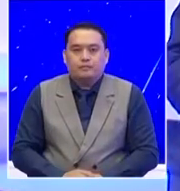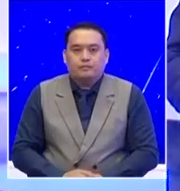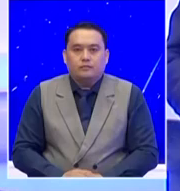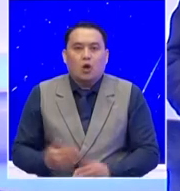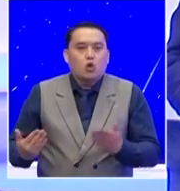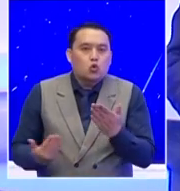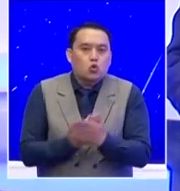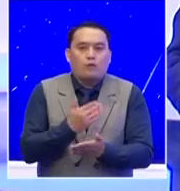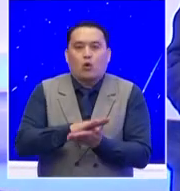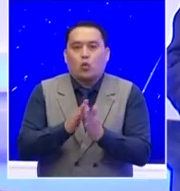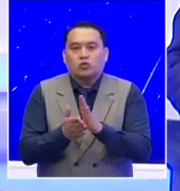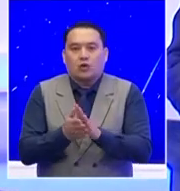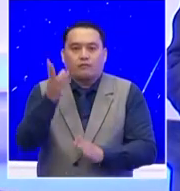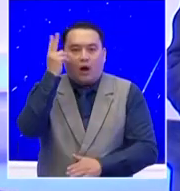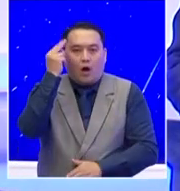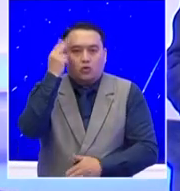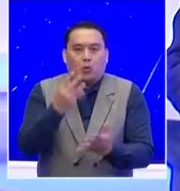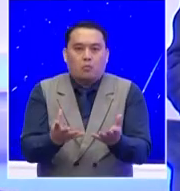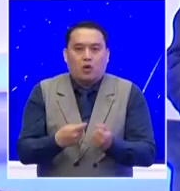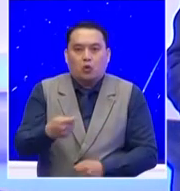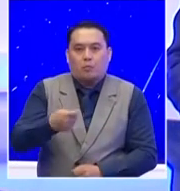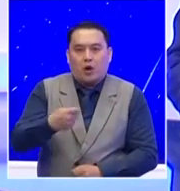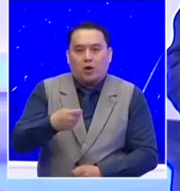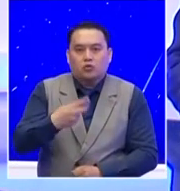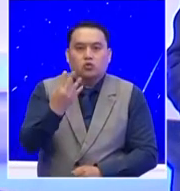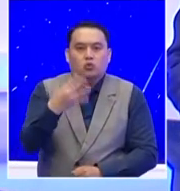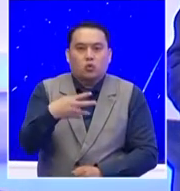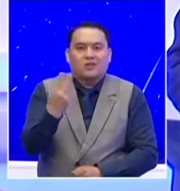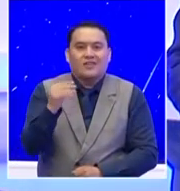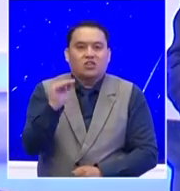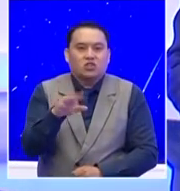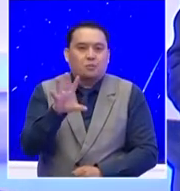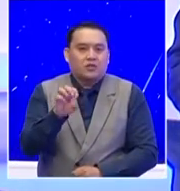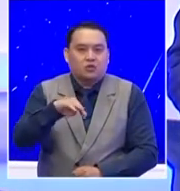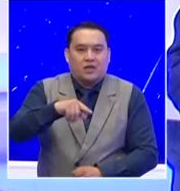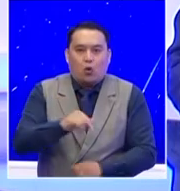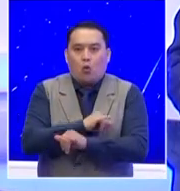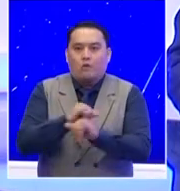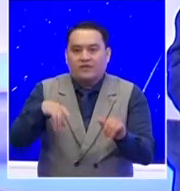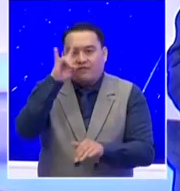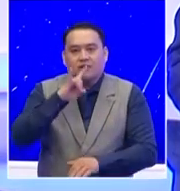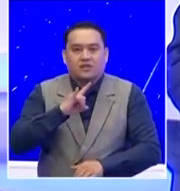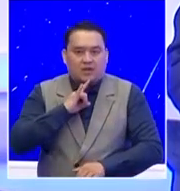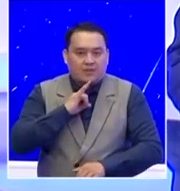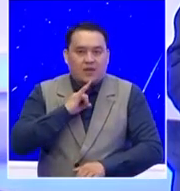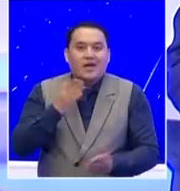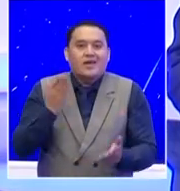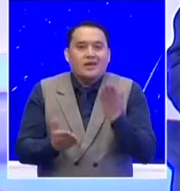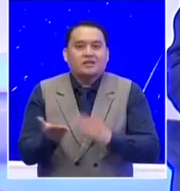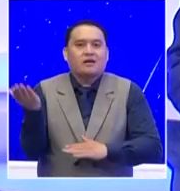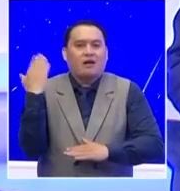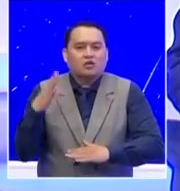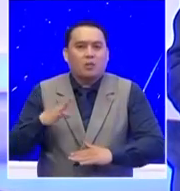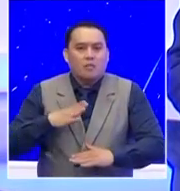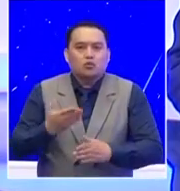Новые условия. Количество получателей пособия в размере 42 500 тенге увеличено в Казахстане. Если раньше